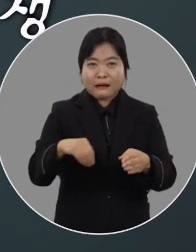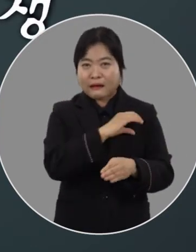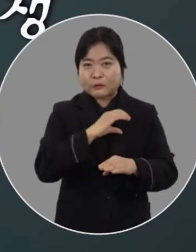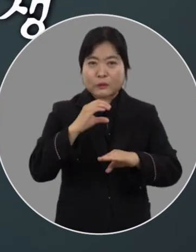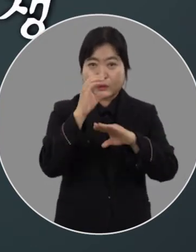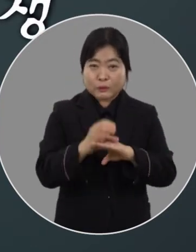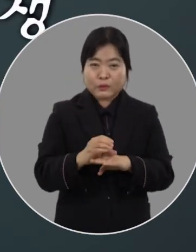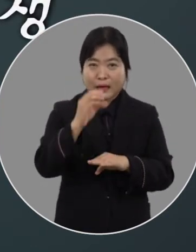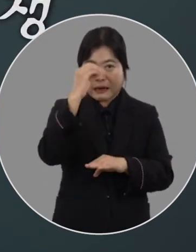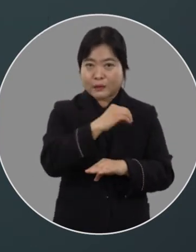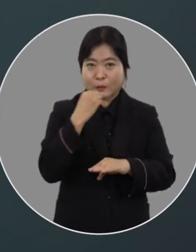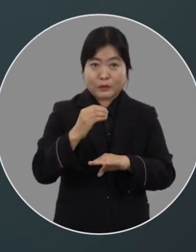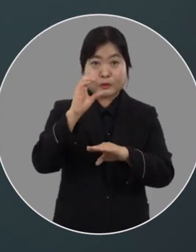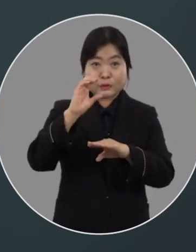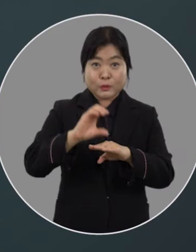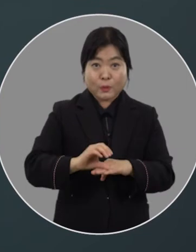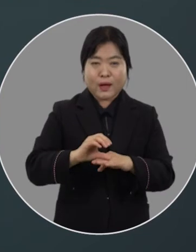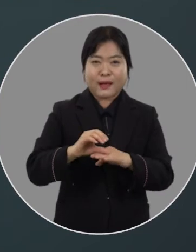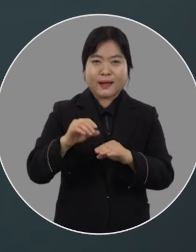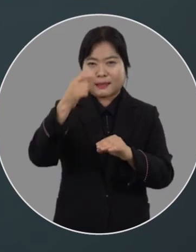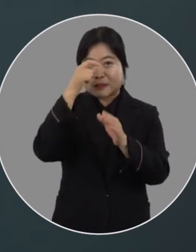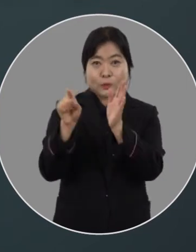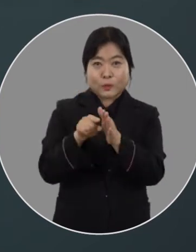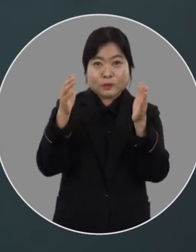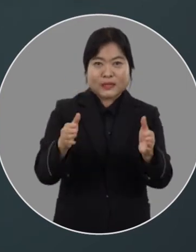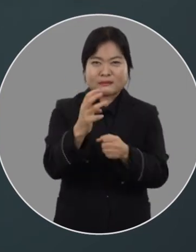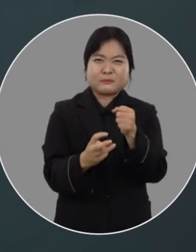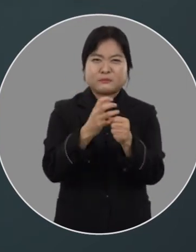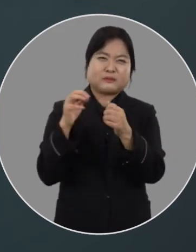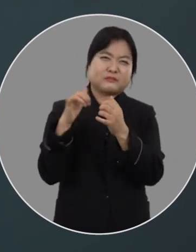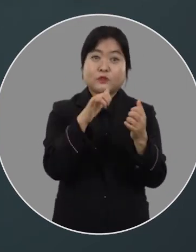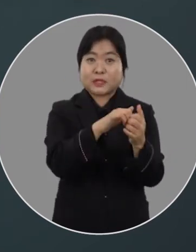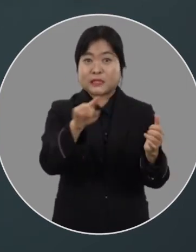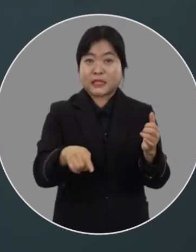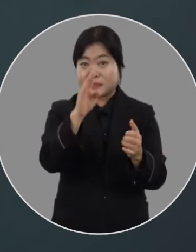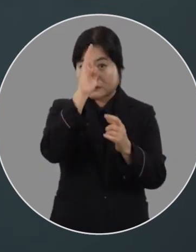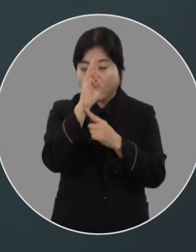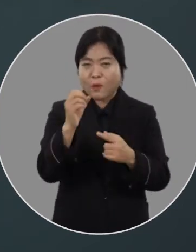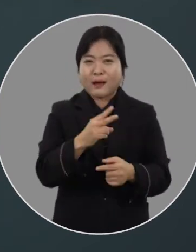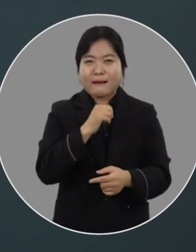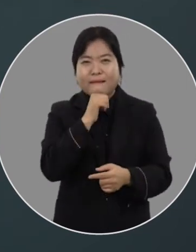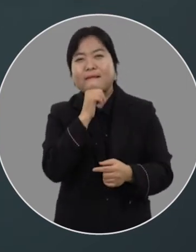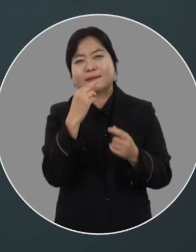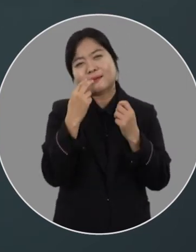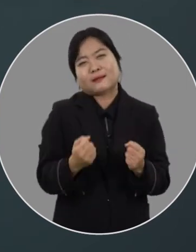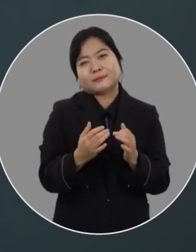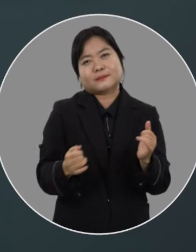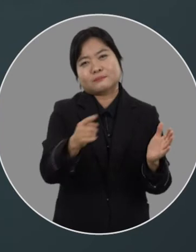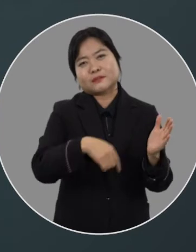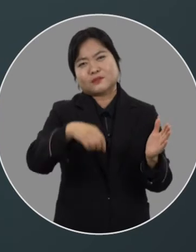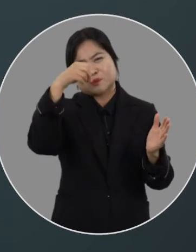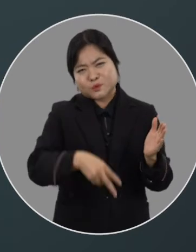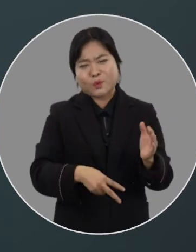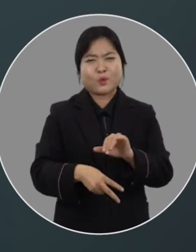가톨릭과 개신교 사이에 벌어진 30년 전쟁이 이러한 질병과 가난으로부터 살아남은 사람들을